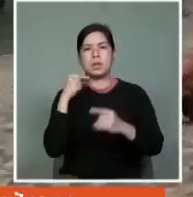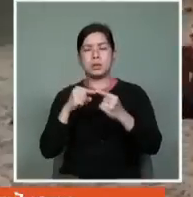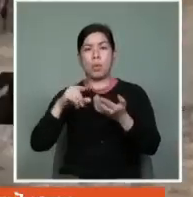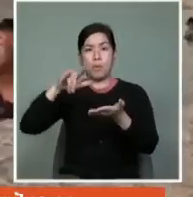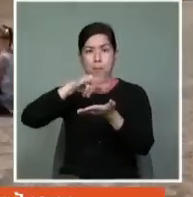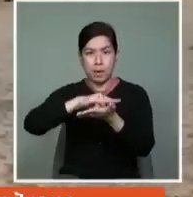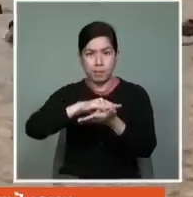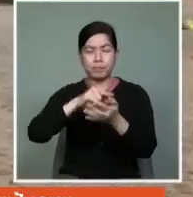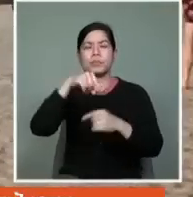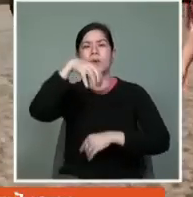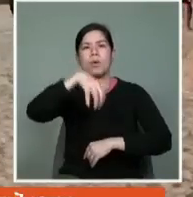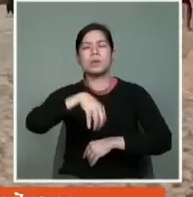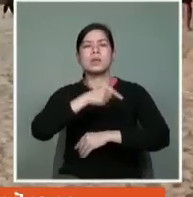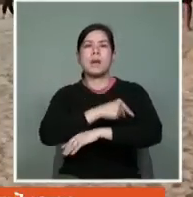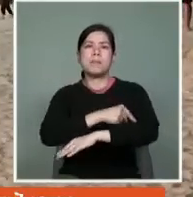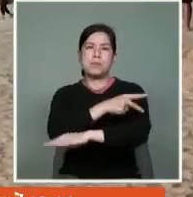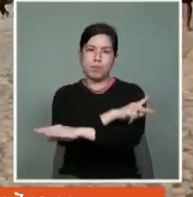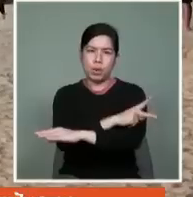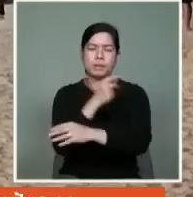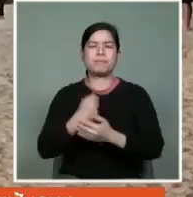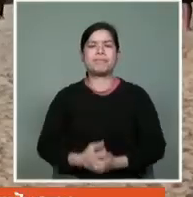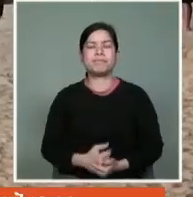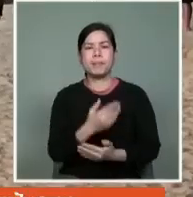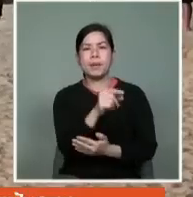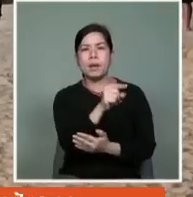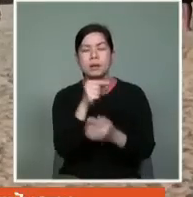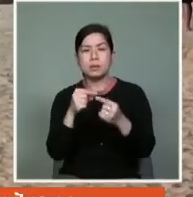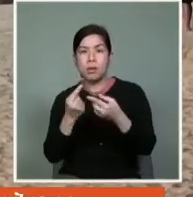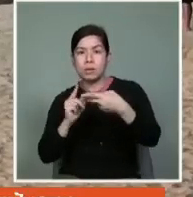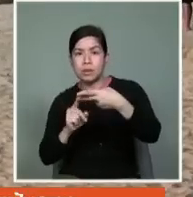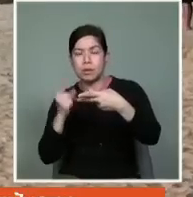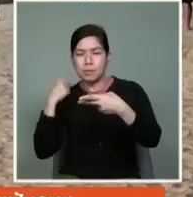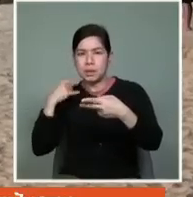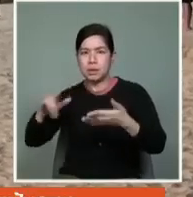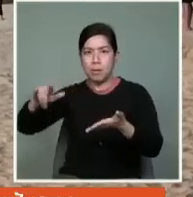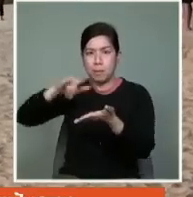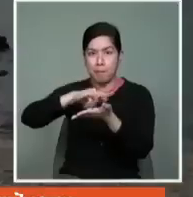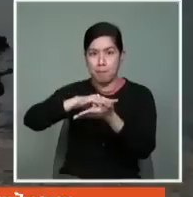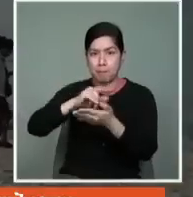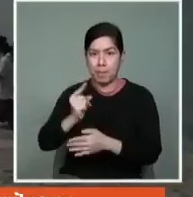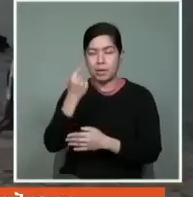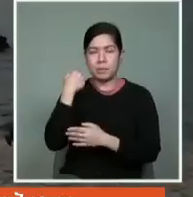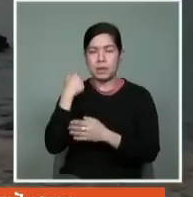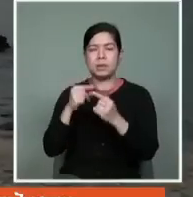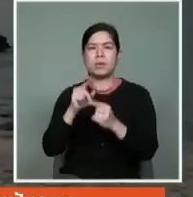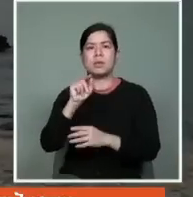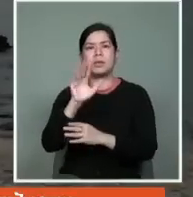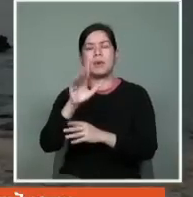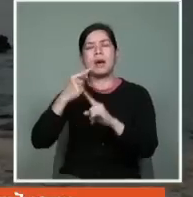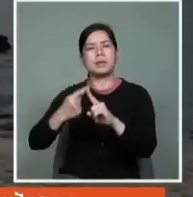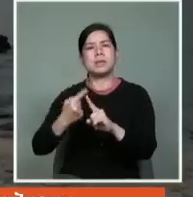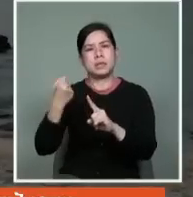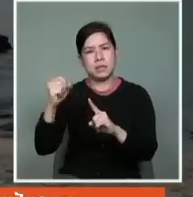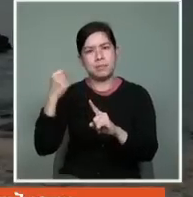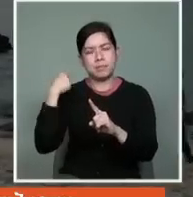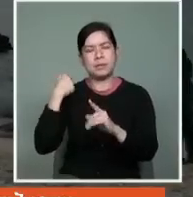คม2563นี้นะคะจากนั้นจะมีเพิ่มเติมอีก1ไฟล์ค่ะ25ตุลาคม